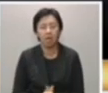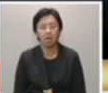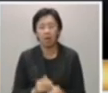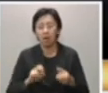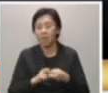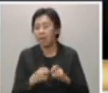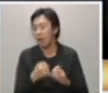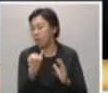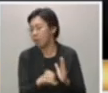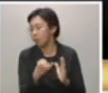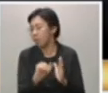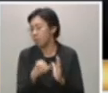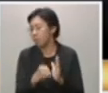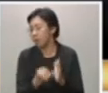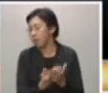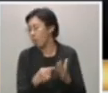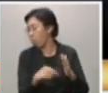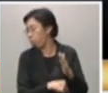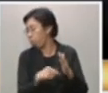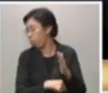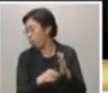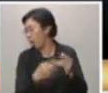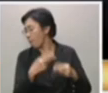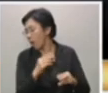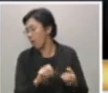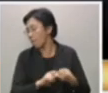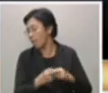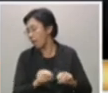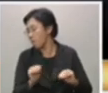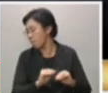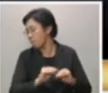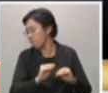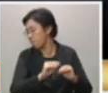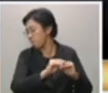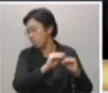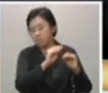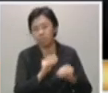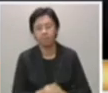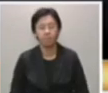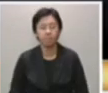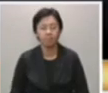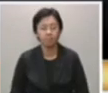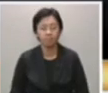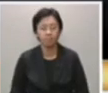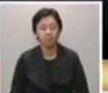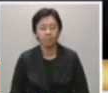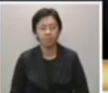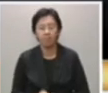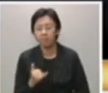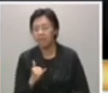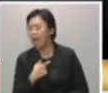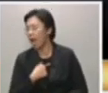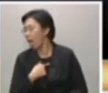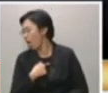การทุจริตคอร์รัปชันเพิ่มมากขึ้นท่